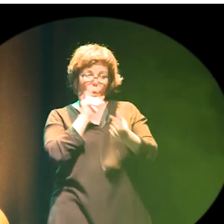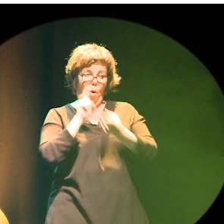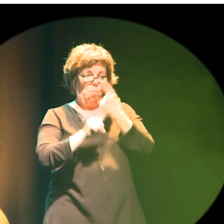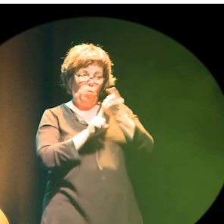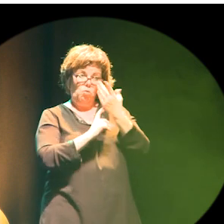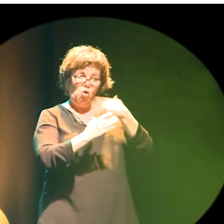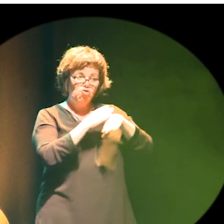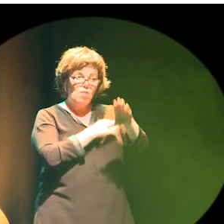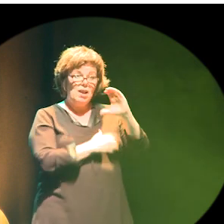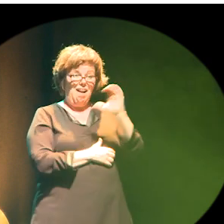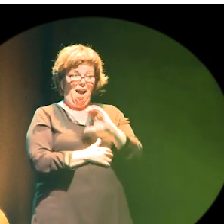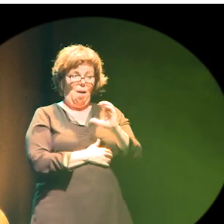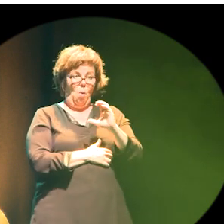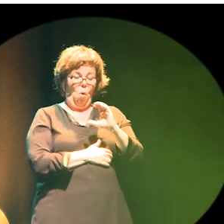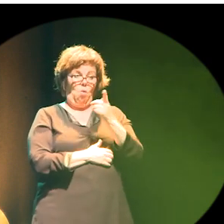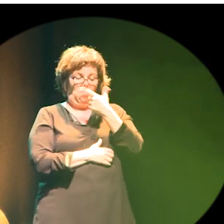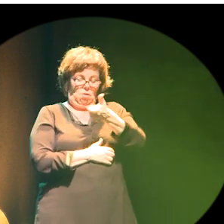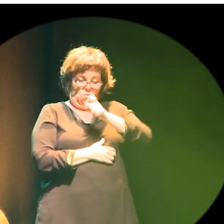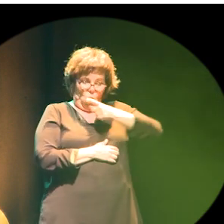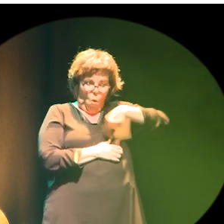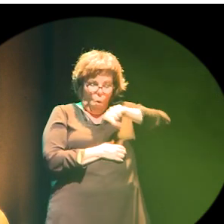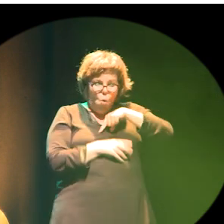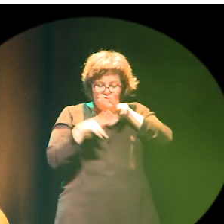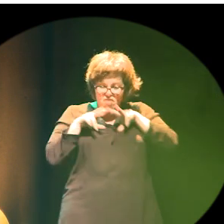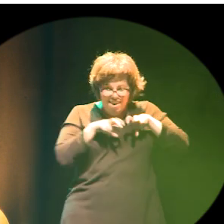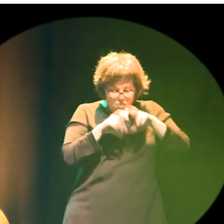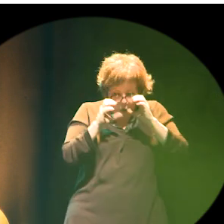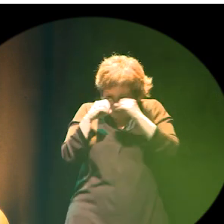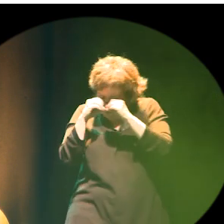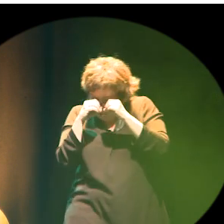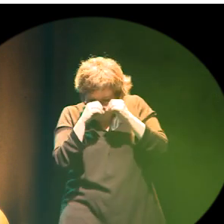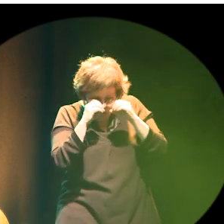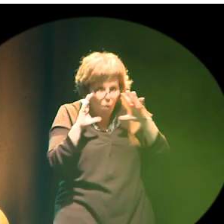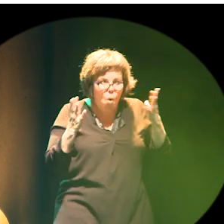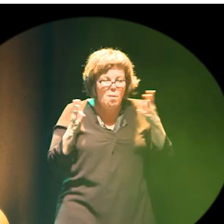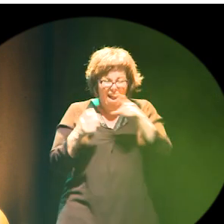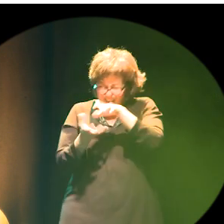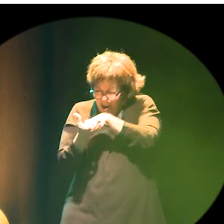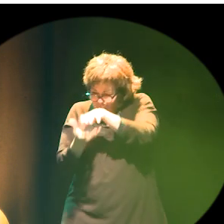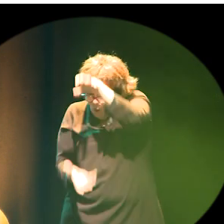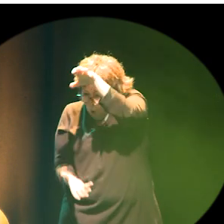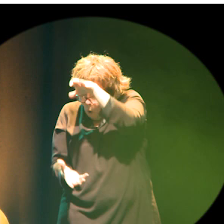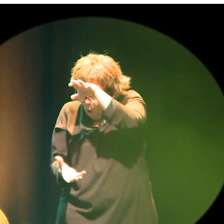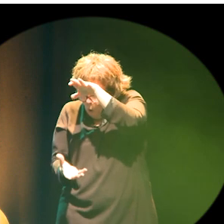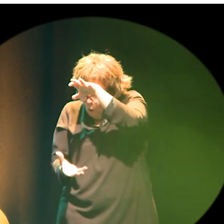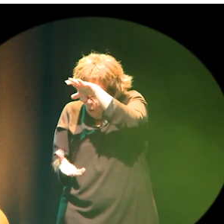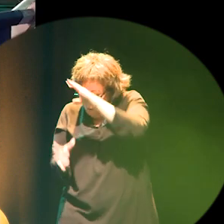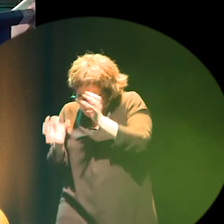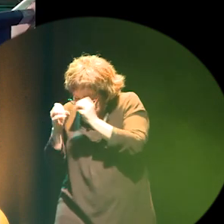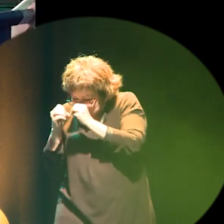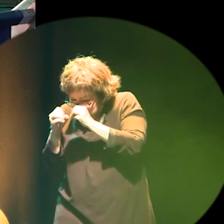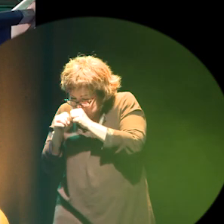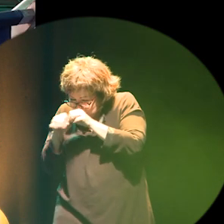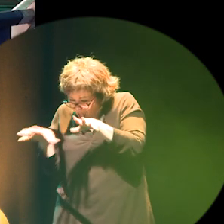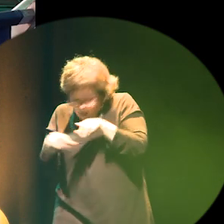Il faudrait donc créer une machine qui soit capable d'observer ces petites cellules ou les sardines et la ville de Manhattan à la même résolution.